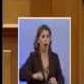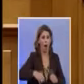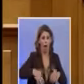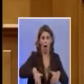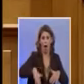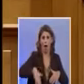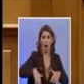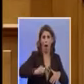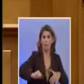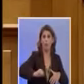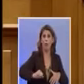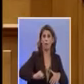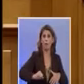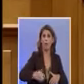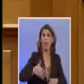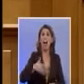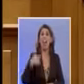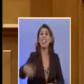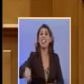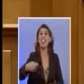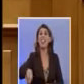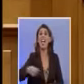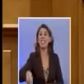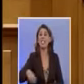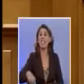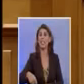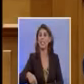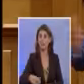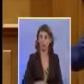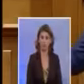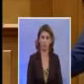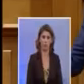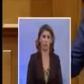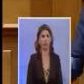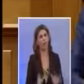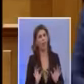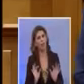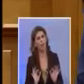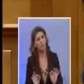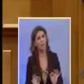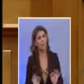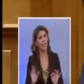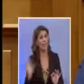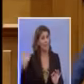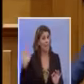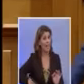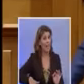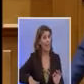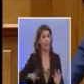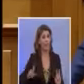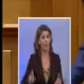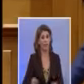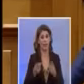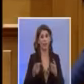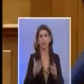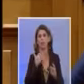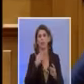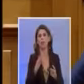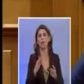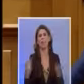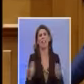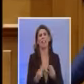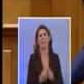στους δικαστικούς λειτουργούς. Και φυσικά εσχάτως ανακαλύψετε, γιατί αλλιώς δεν θα έδαινε